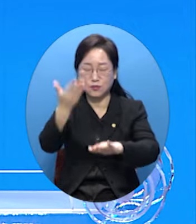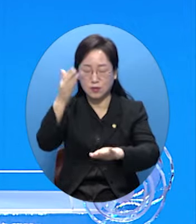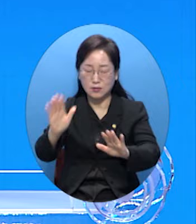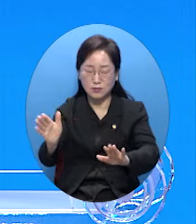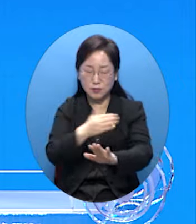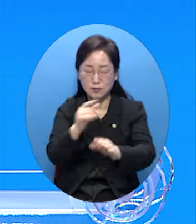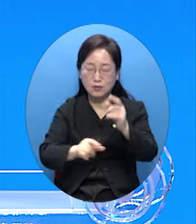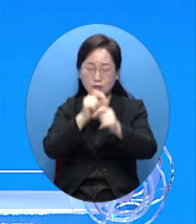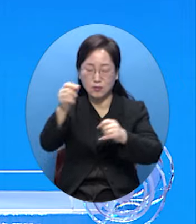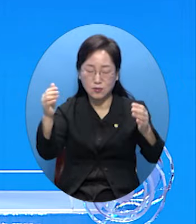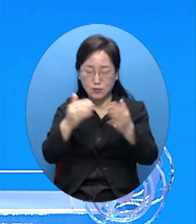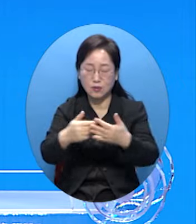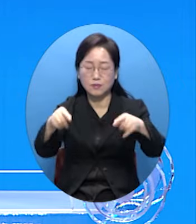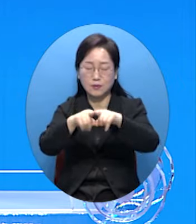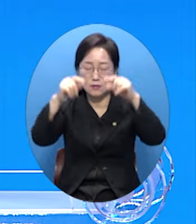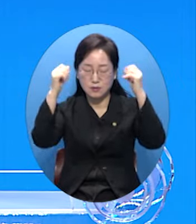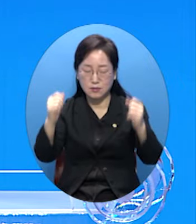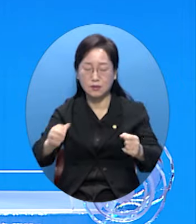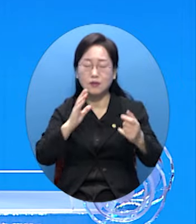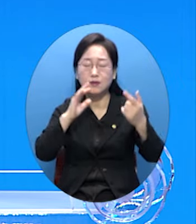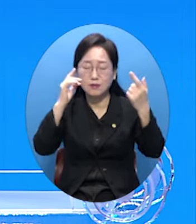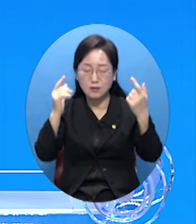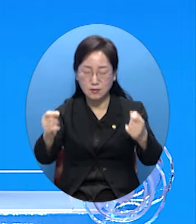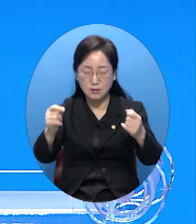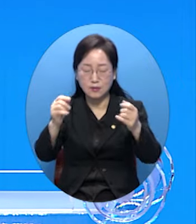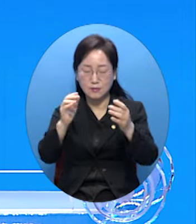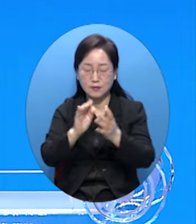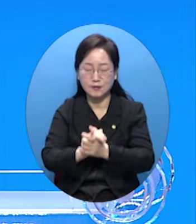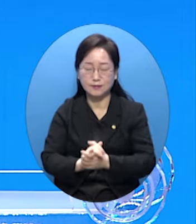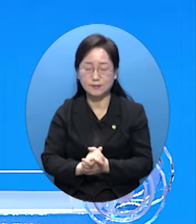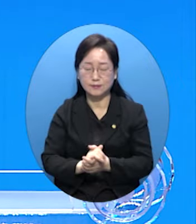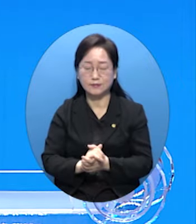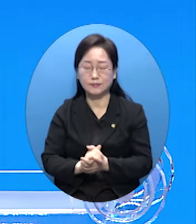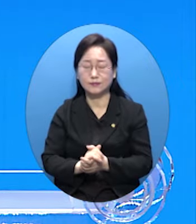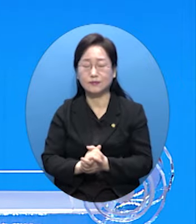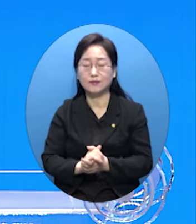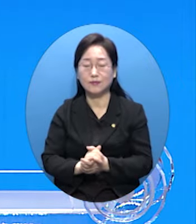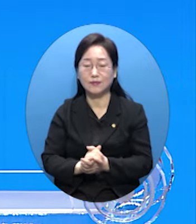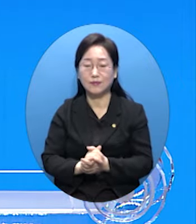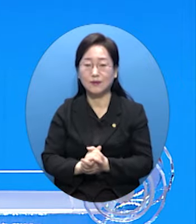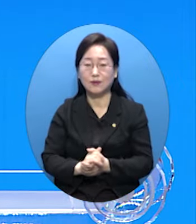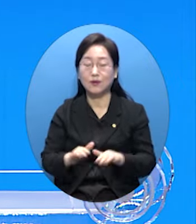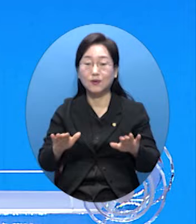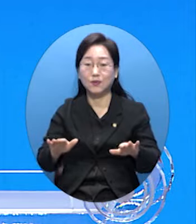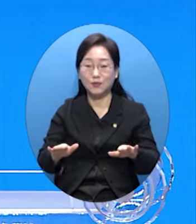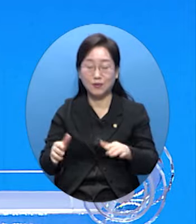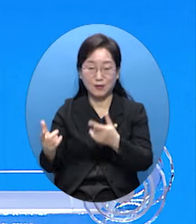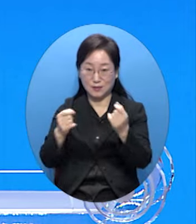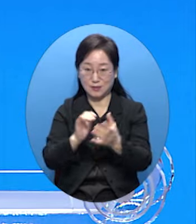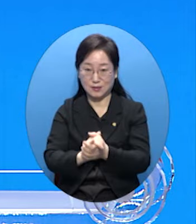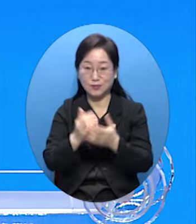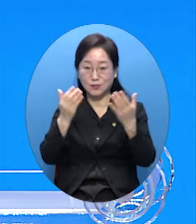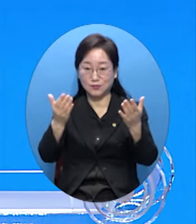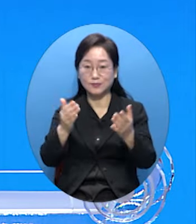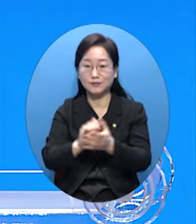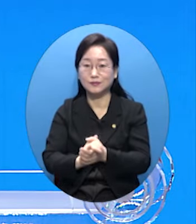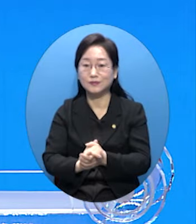지금도 영원토록 함께 있을지어다. 아멘. 오늘 우리가 기도할 텐데